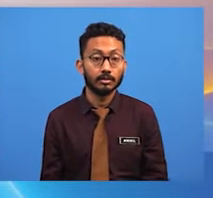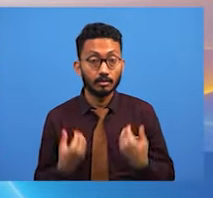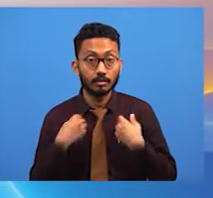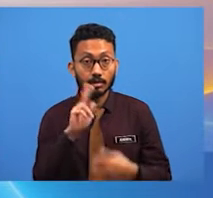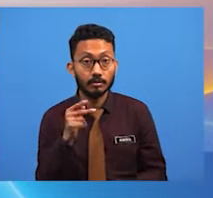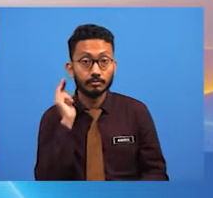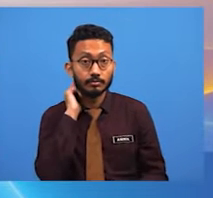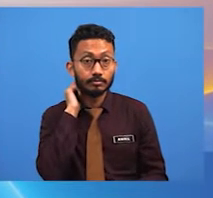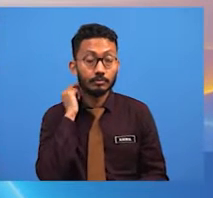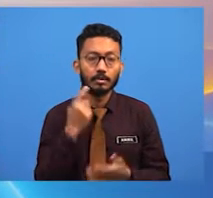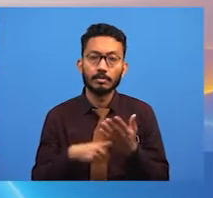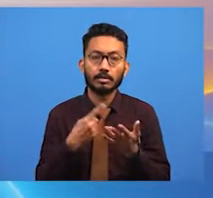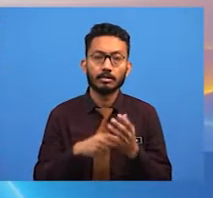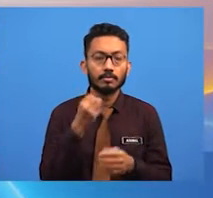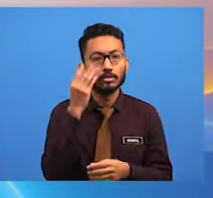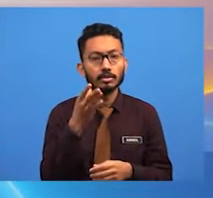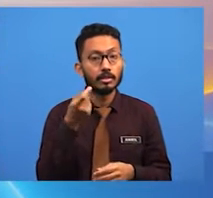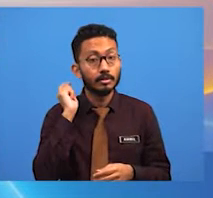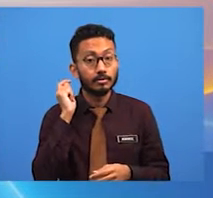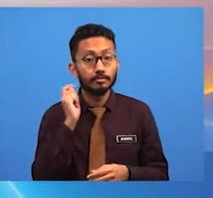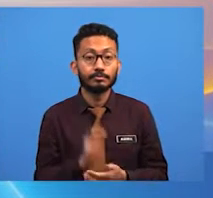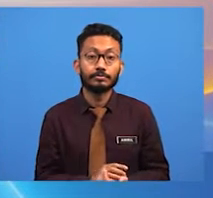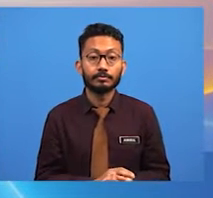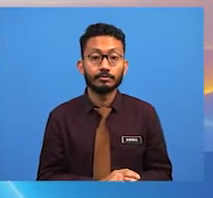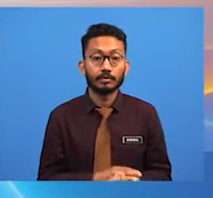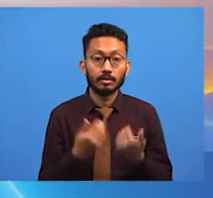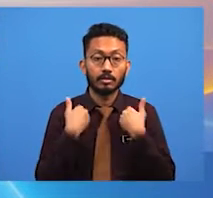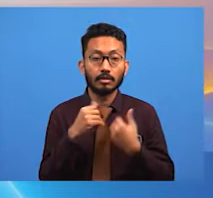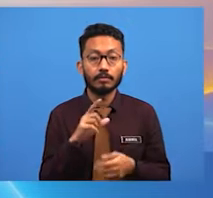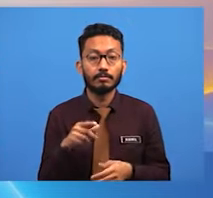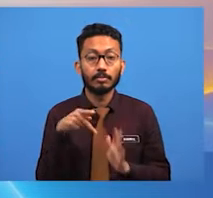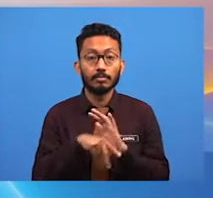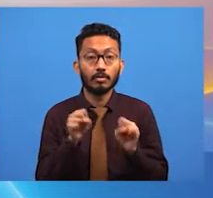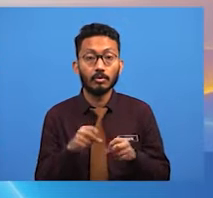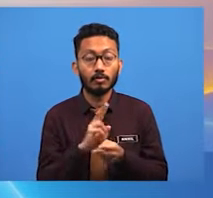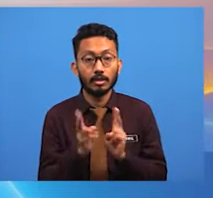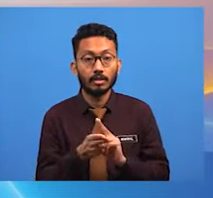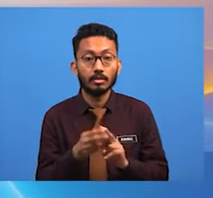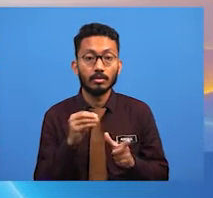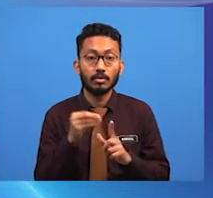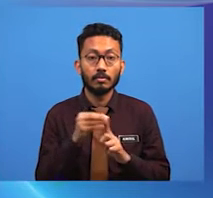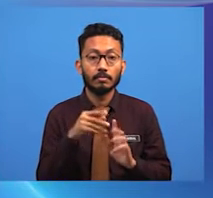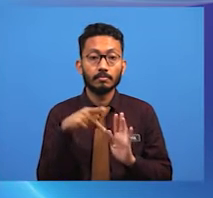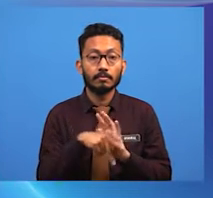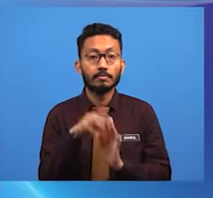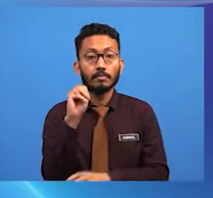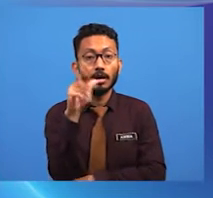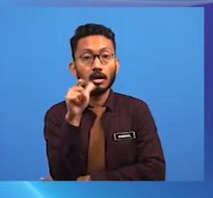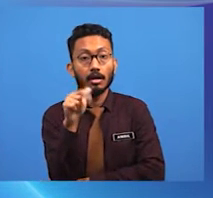Adakah ciri-ciri di atas adalah pemboleh ubah atau pemalar?